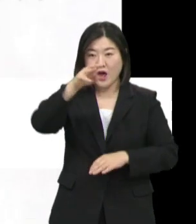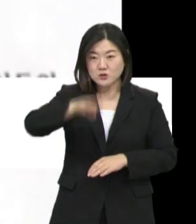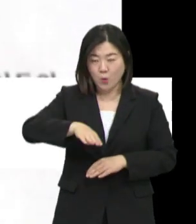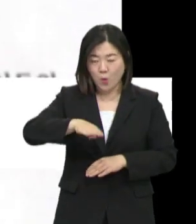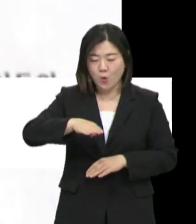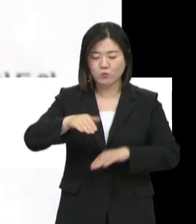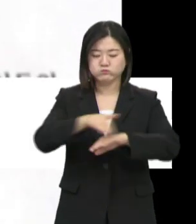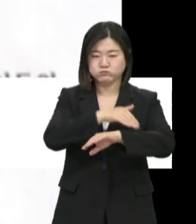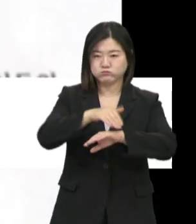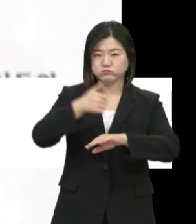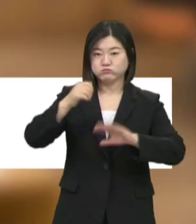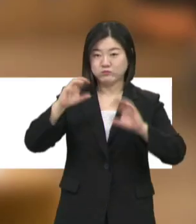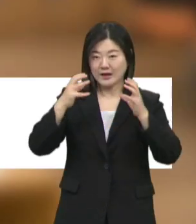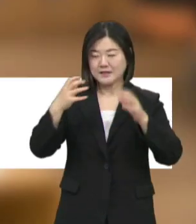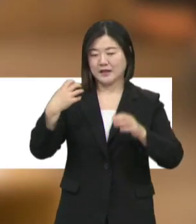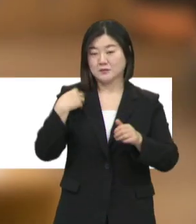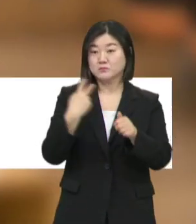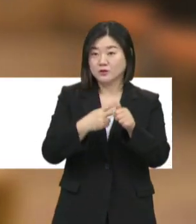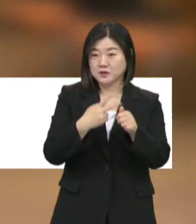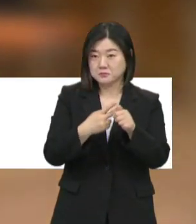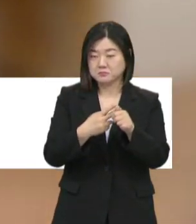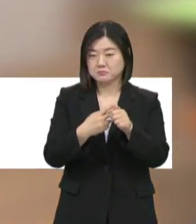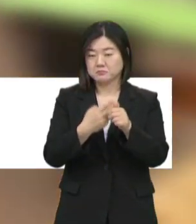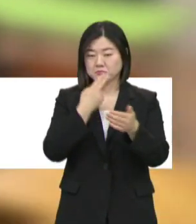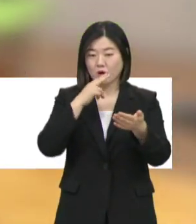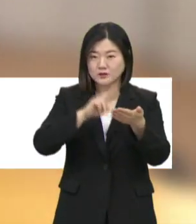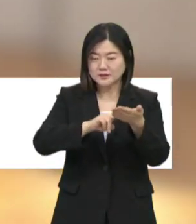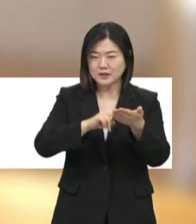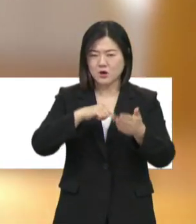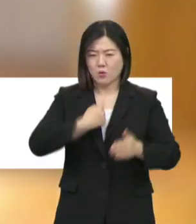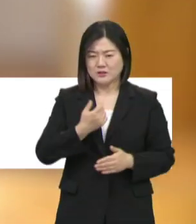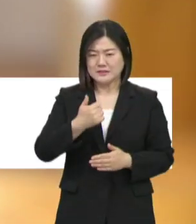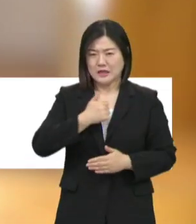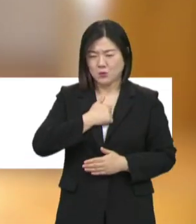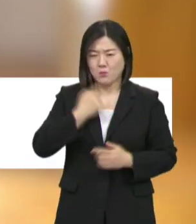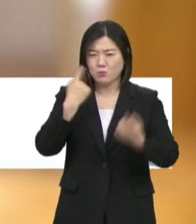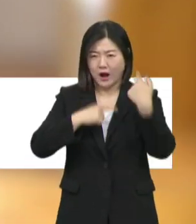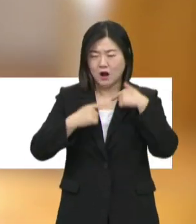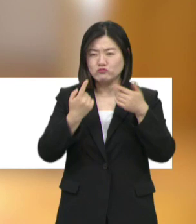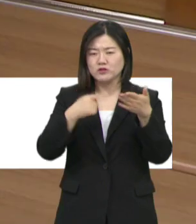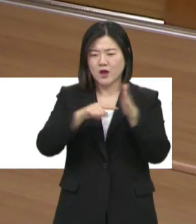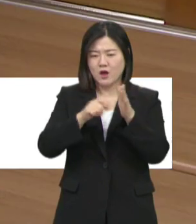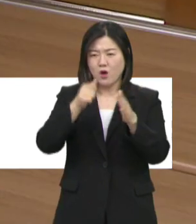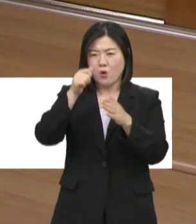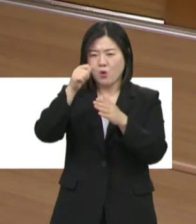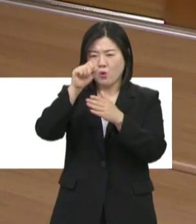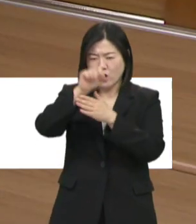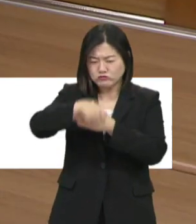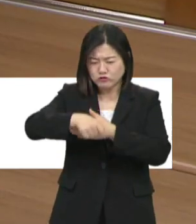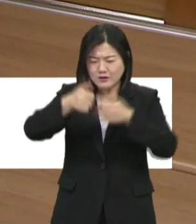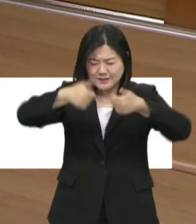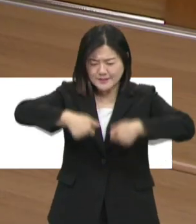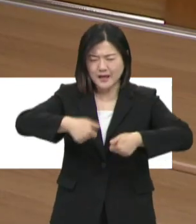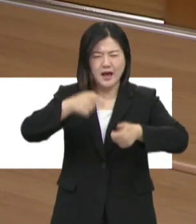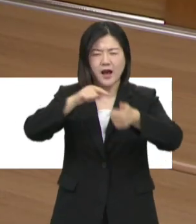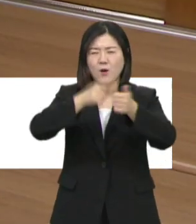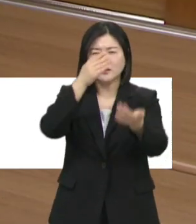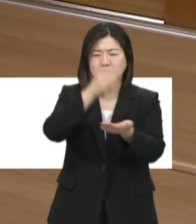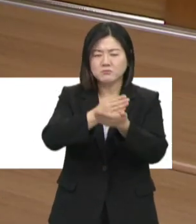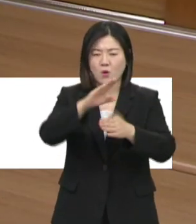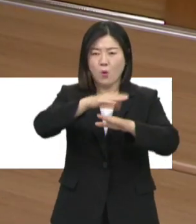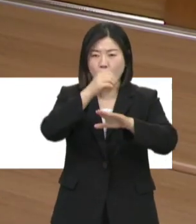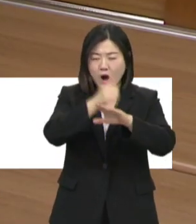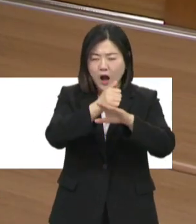초등학교를 다니는 자녀의 담임 교사에게 아이가 자존감이 상할 수 있으니 고개 숙여 인사를 강요하지 말라거나